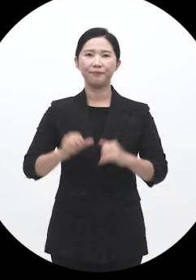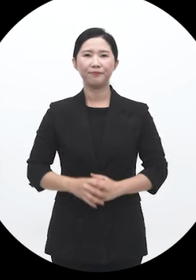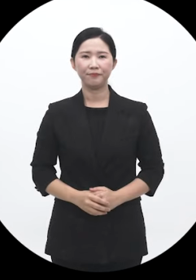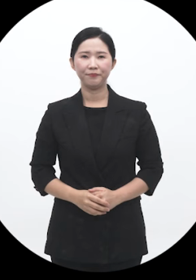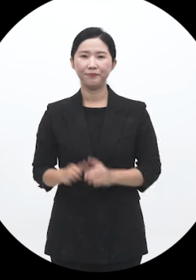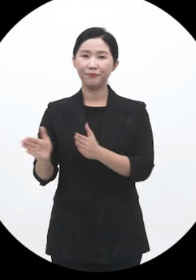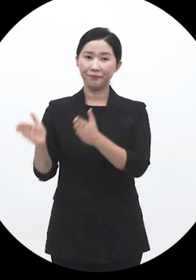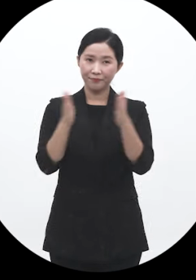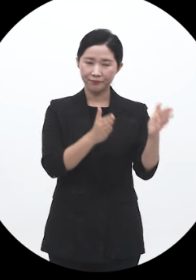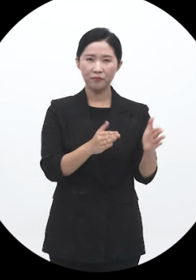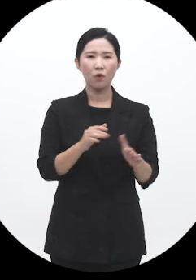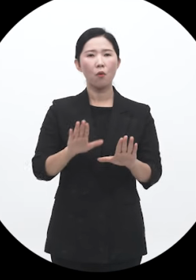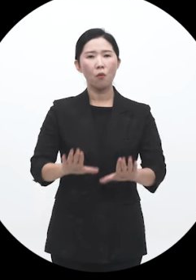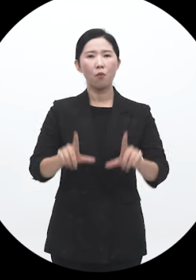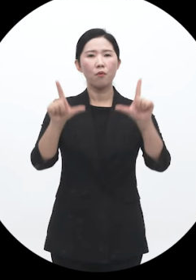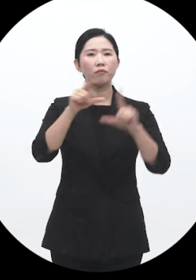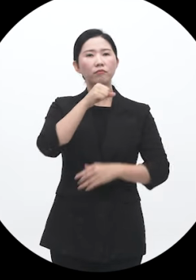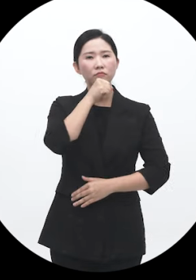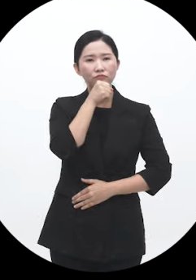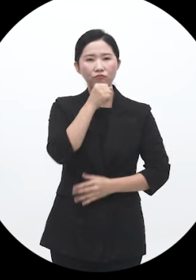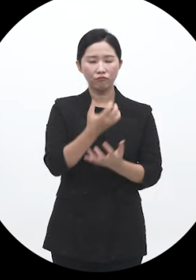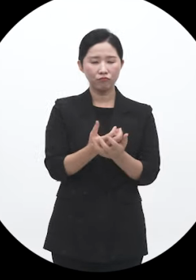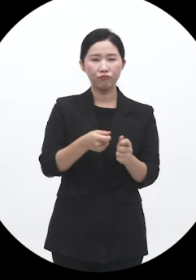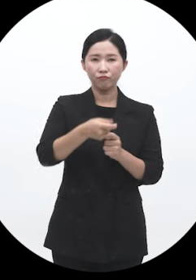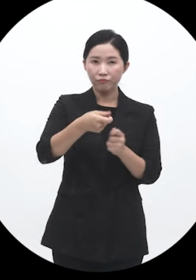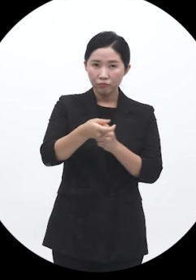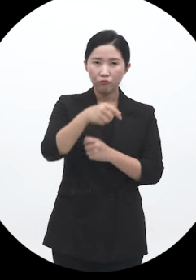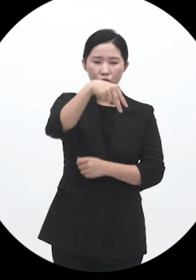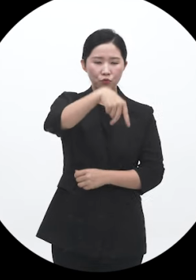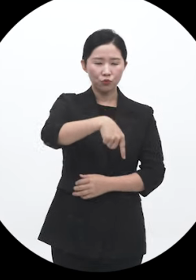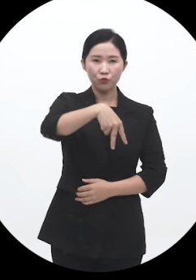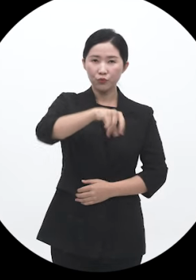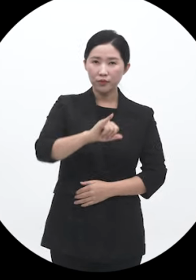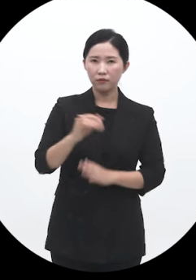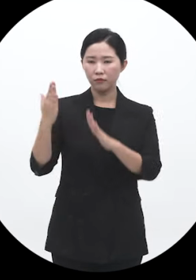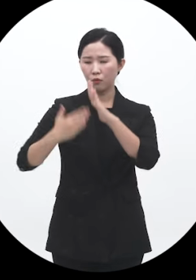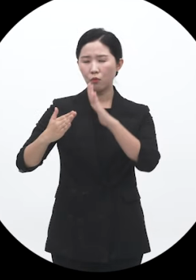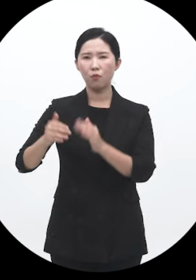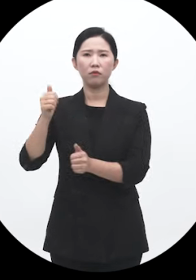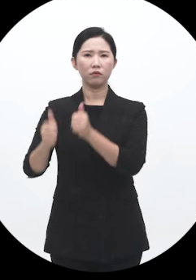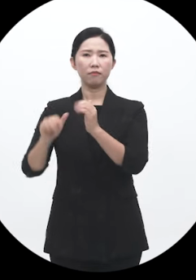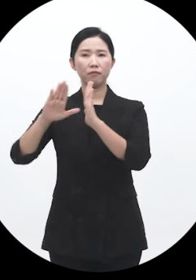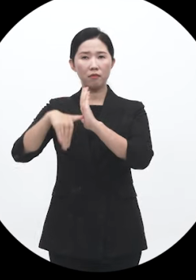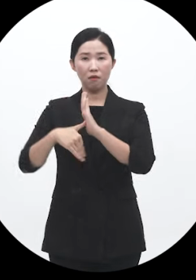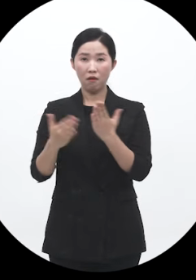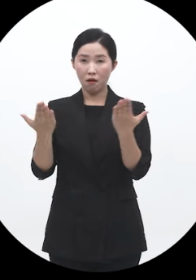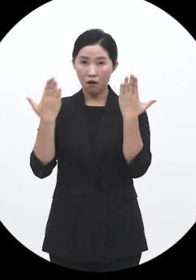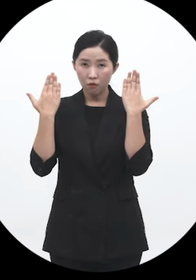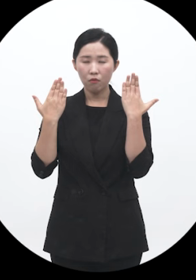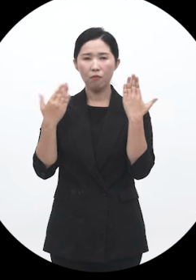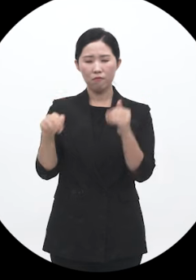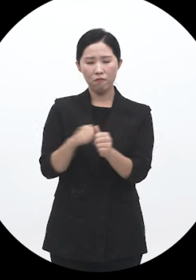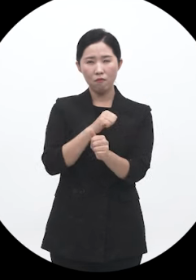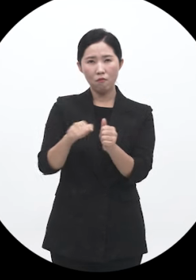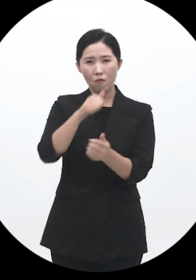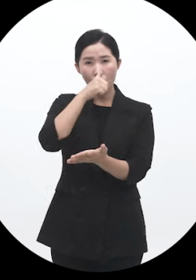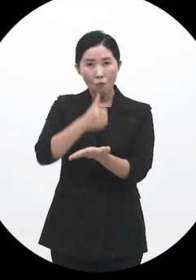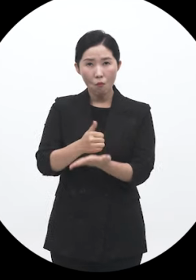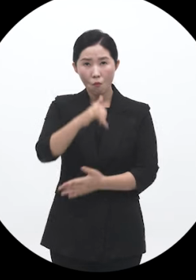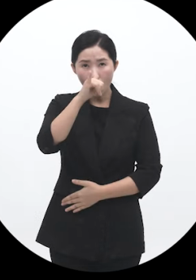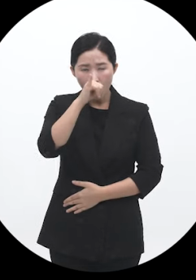마지막으로는 2026학년도 수시와 정시 모든 전형에서 학교폭력 가해 학생 조치